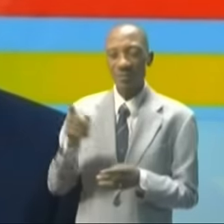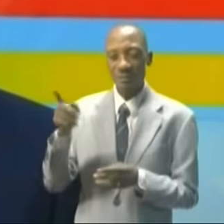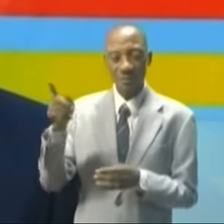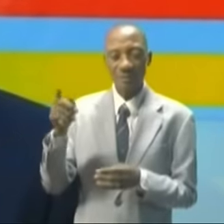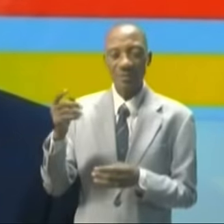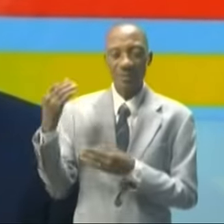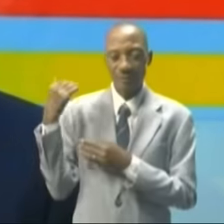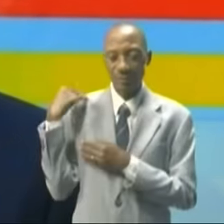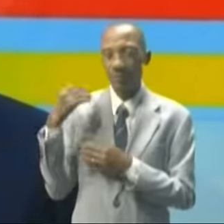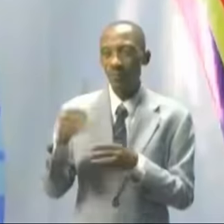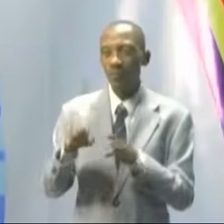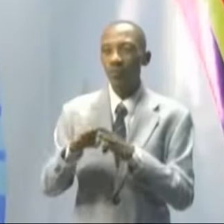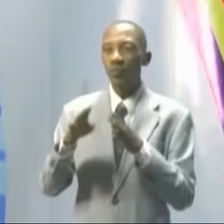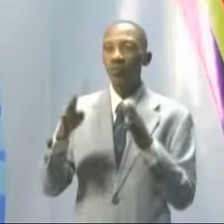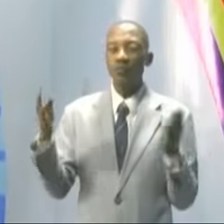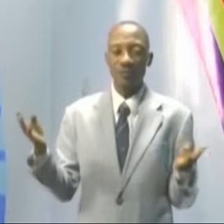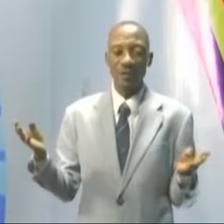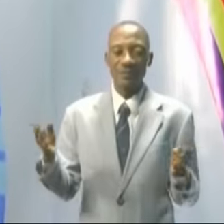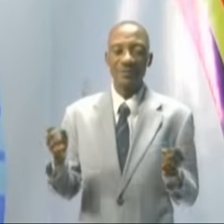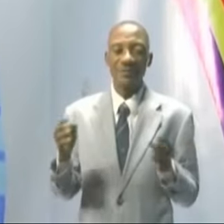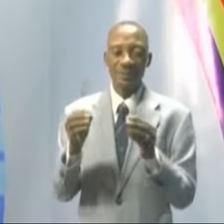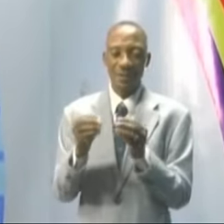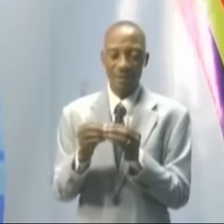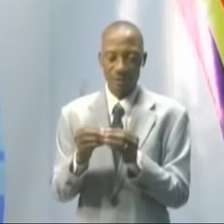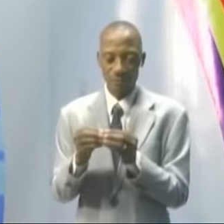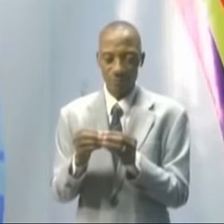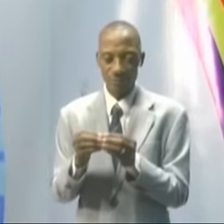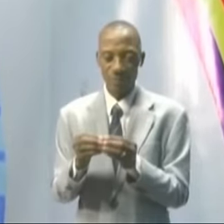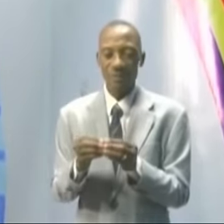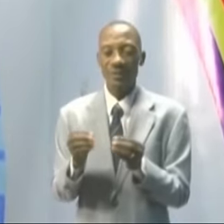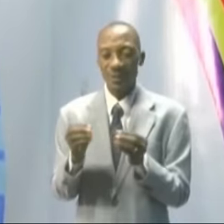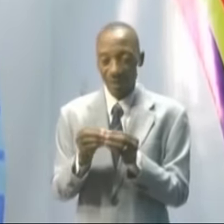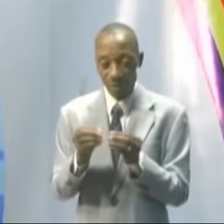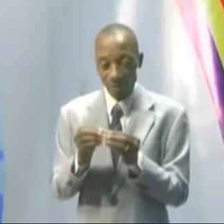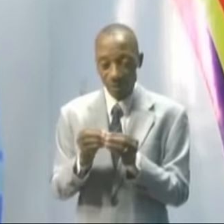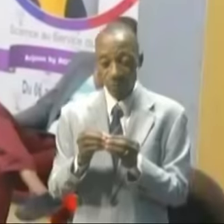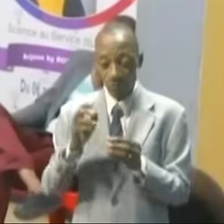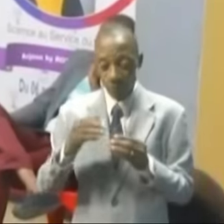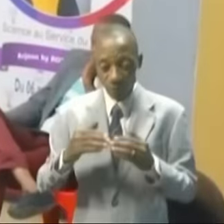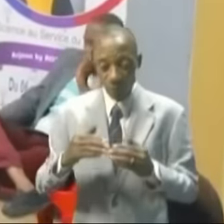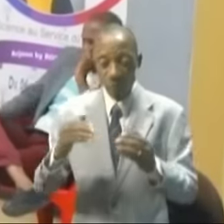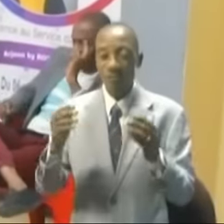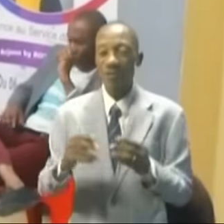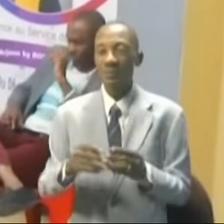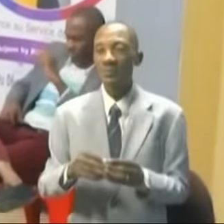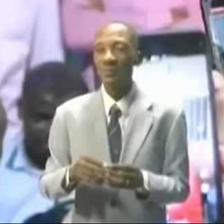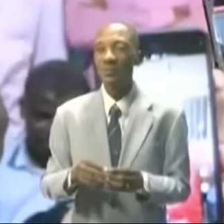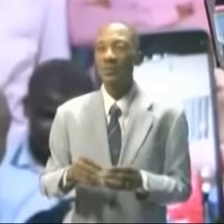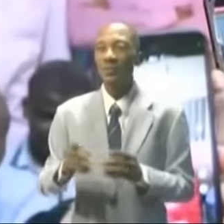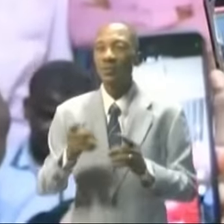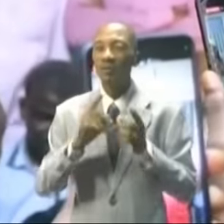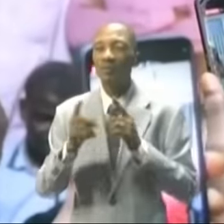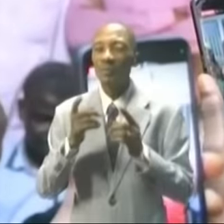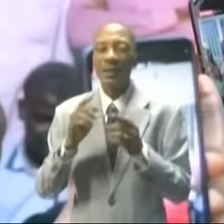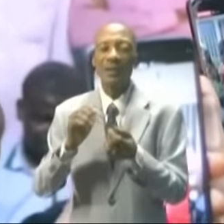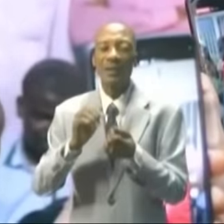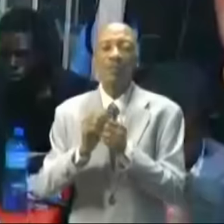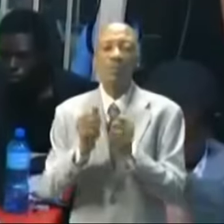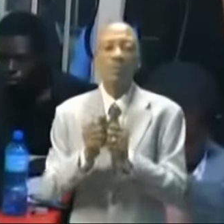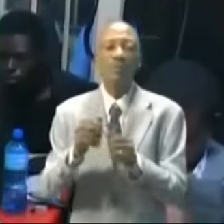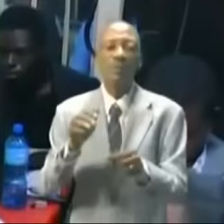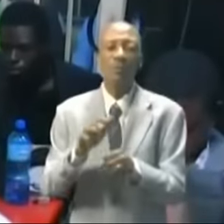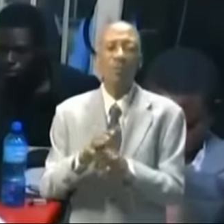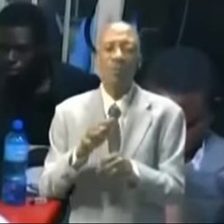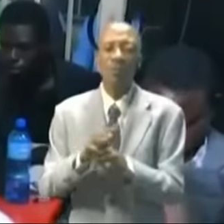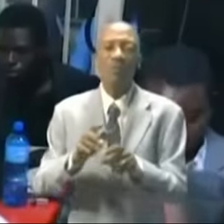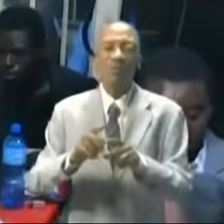de soutenir et d'accompagner les actions du chef de l'État à travers son premier ministre qui affiche déjà les couleurs de